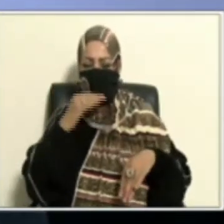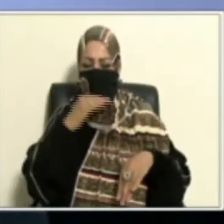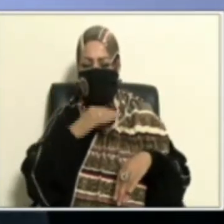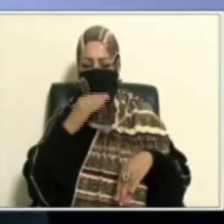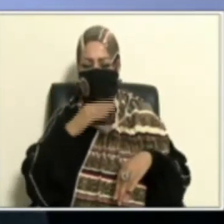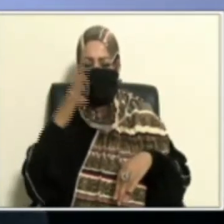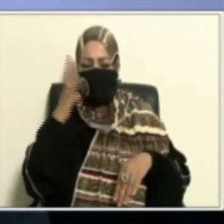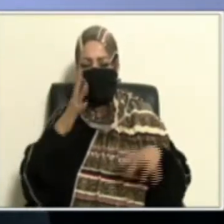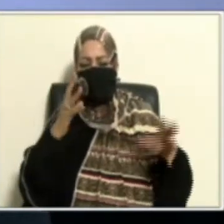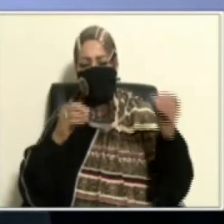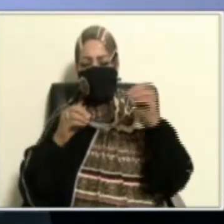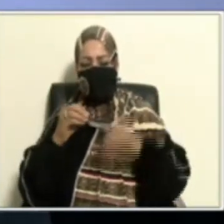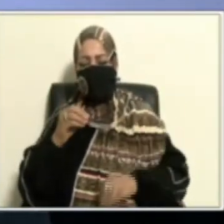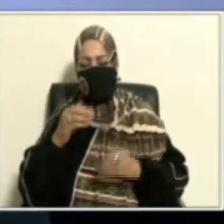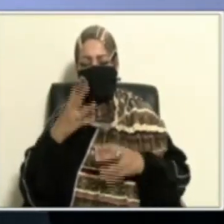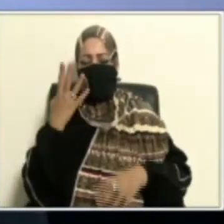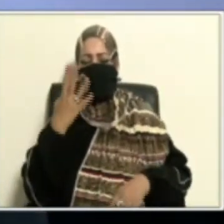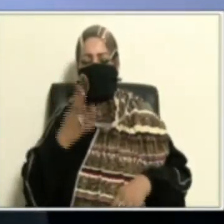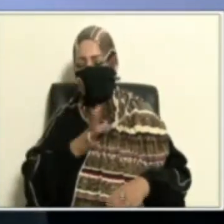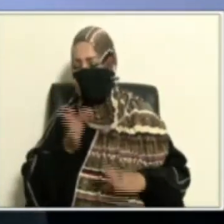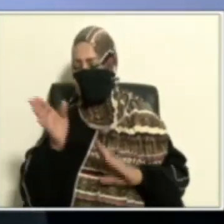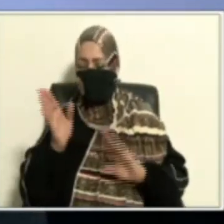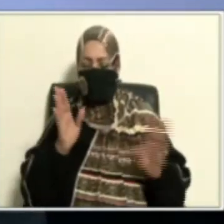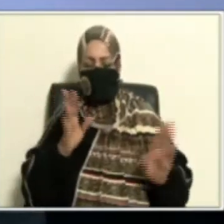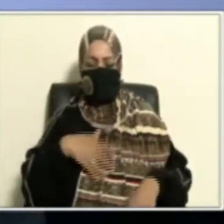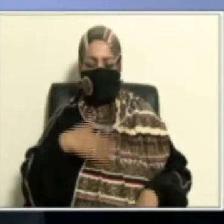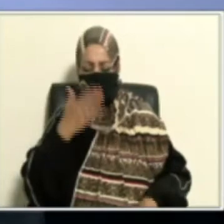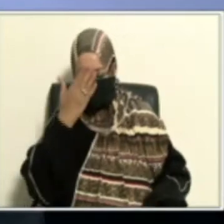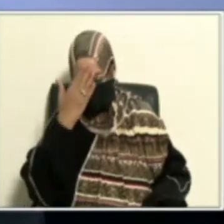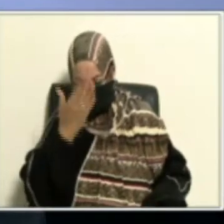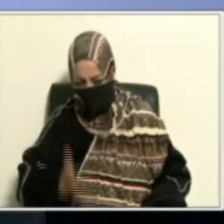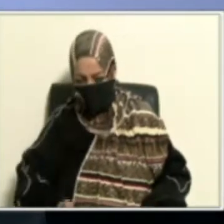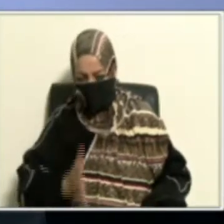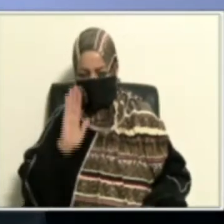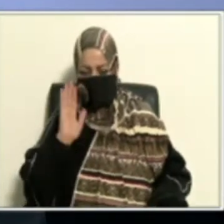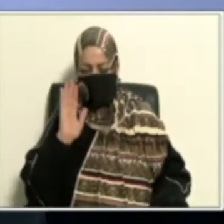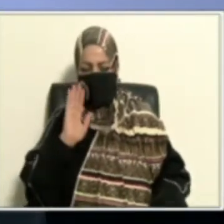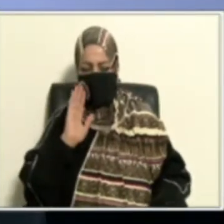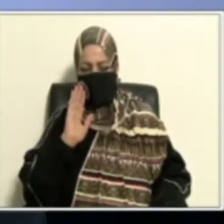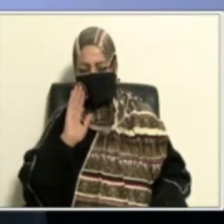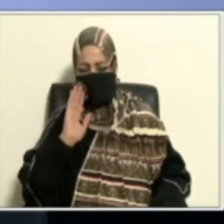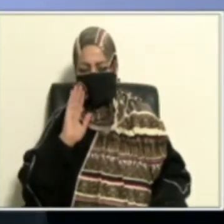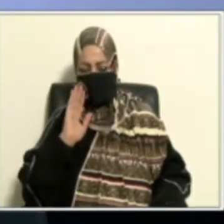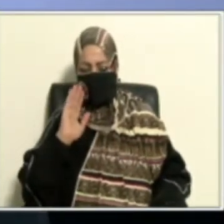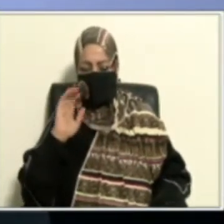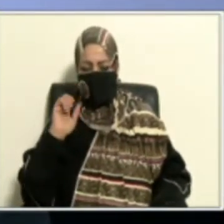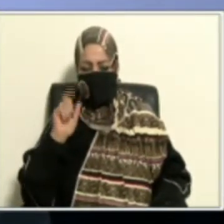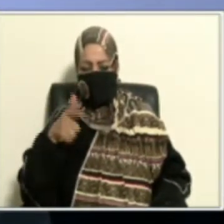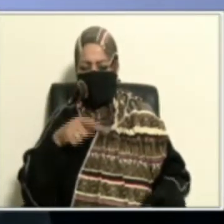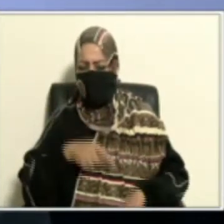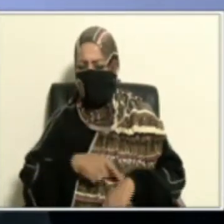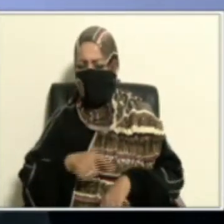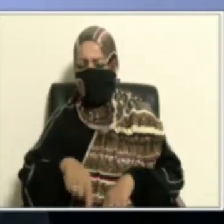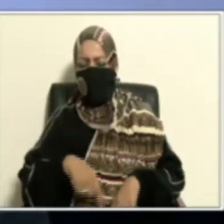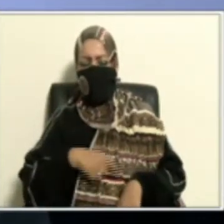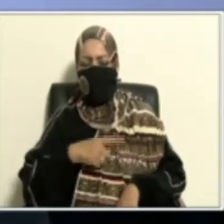طال بواحدة من الثلاث التي قلتها فهذه تبطل الصلاة، وأنت يا أخ